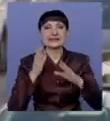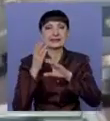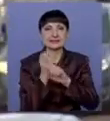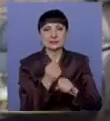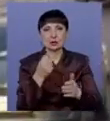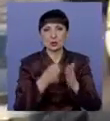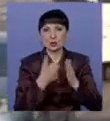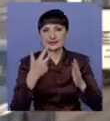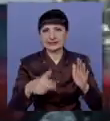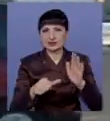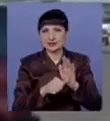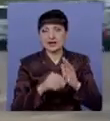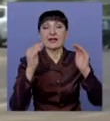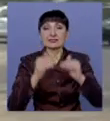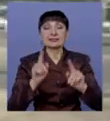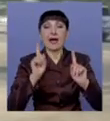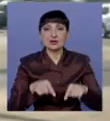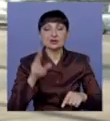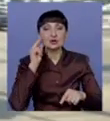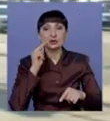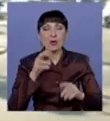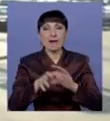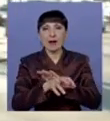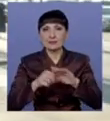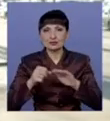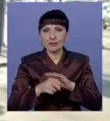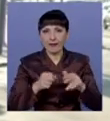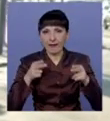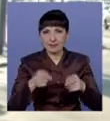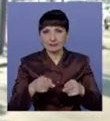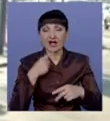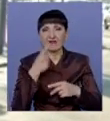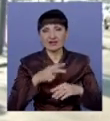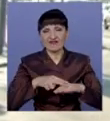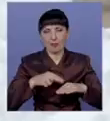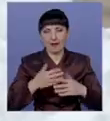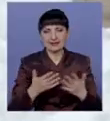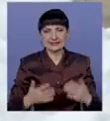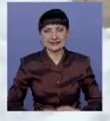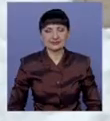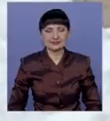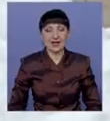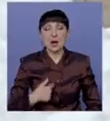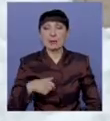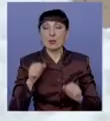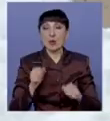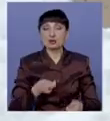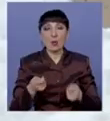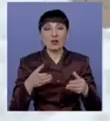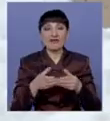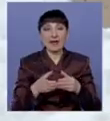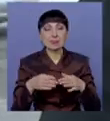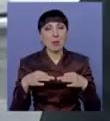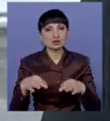до 36. На спад в столице пошло и число грабежей и разбоев, сообщили в местной администрации. Мы можем управлять